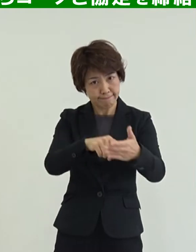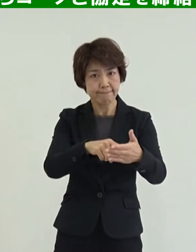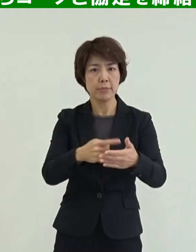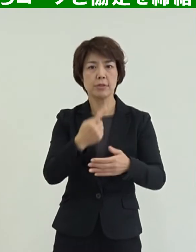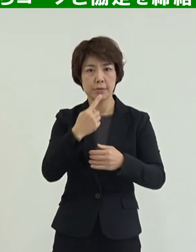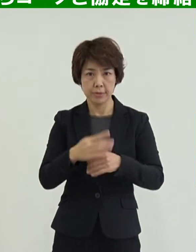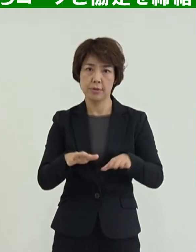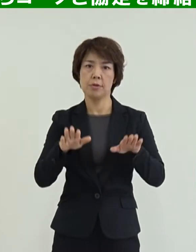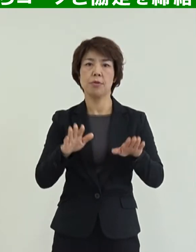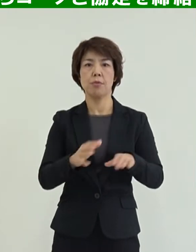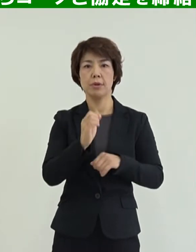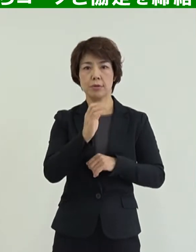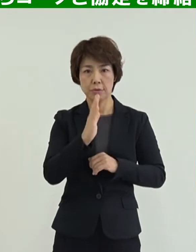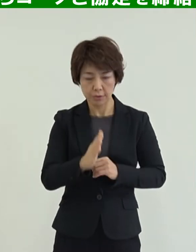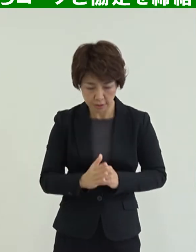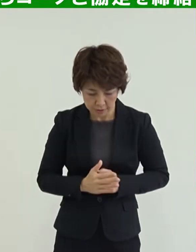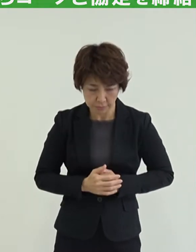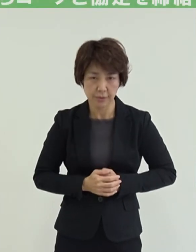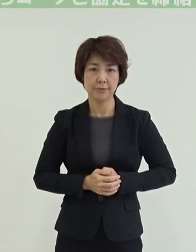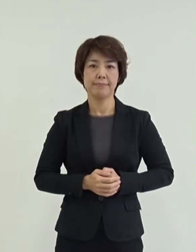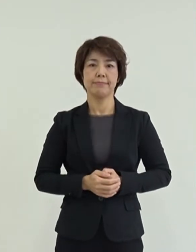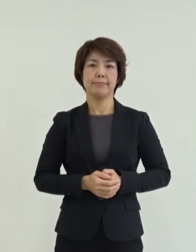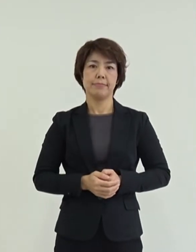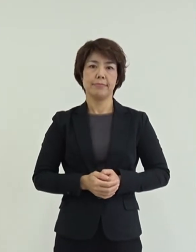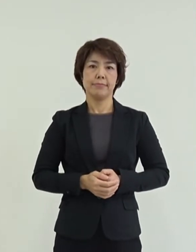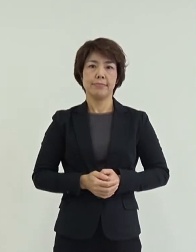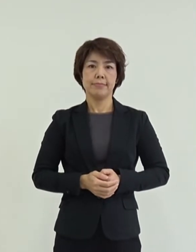今日はよろしくお願いします